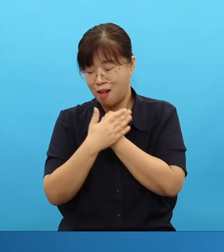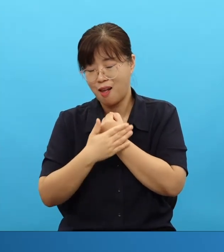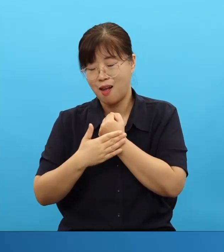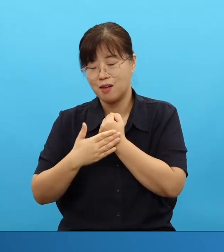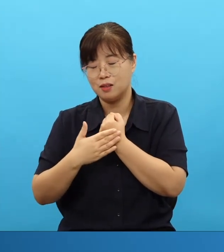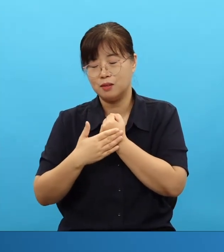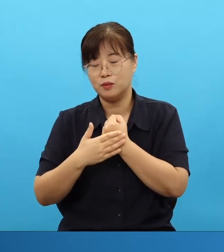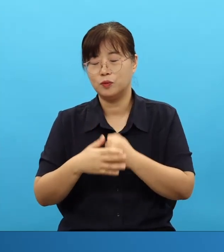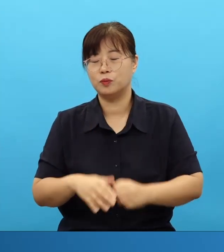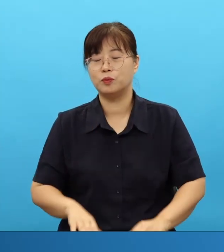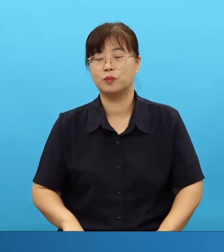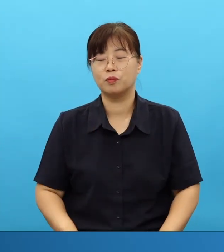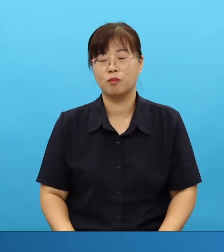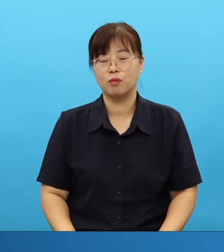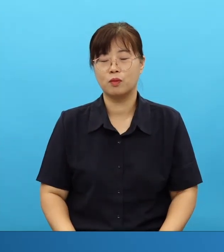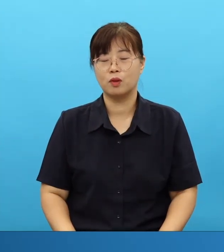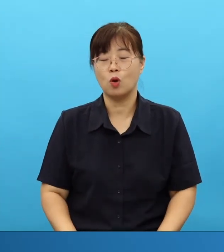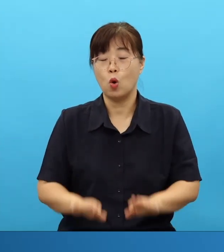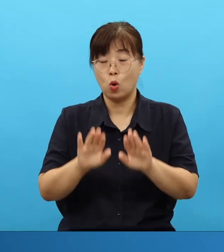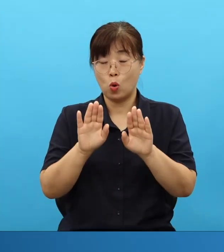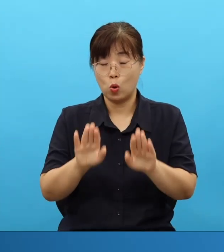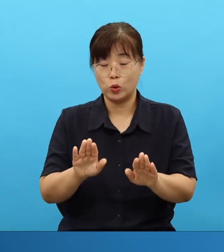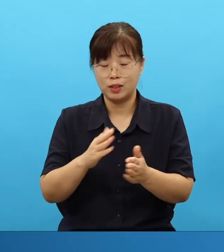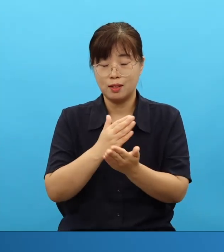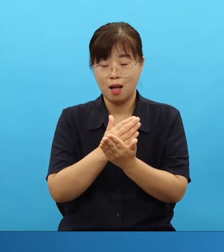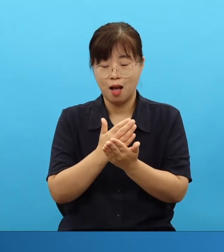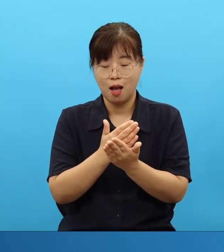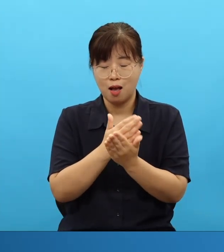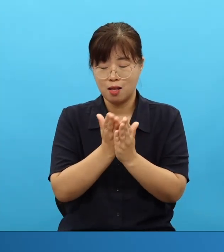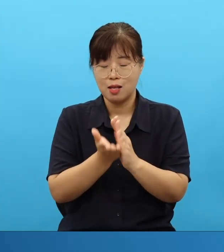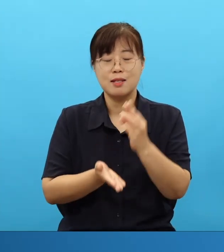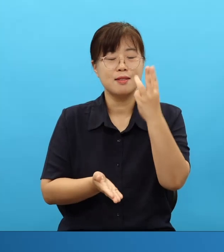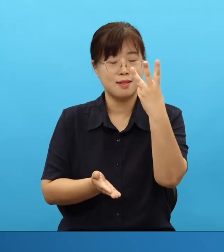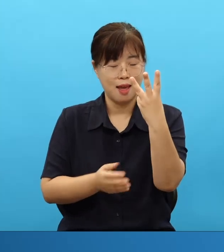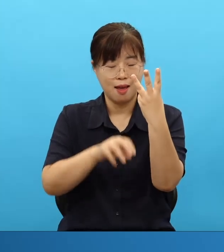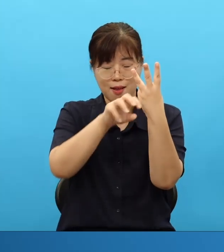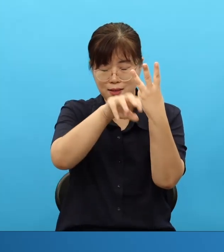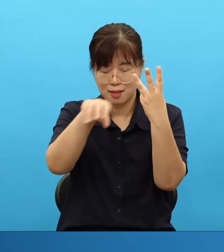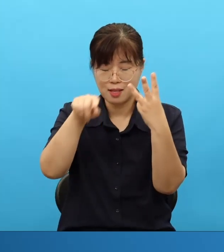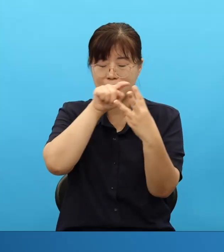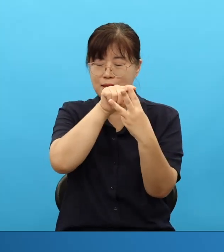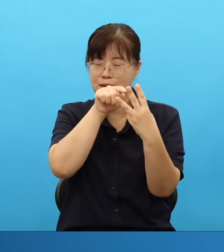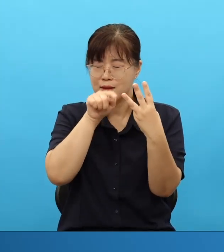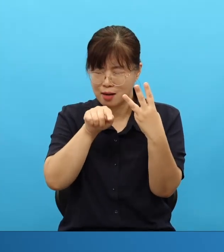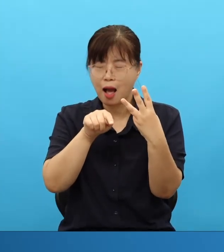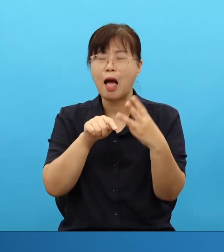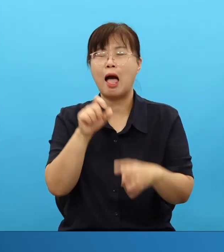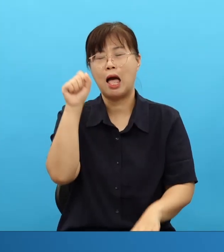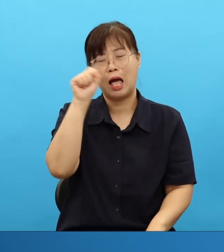은혜가 오늘 세가지의 응답을 받은 모든 전자들과